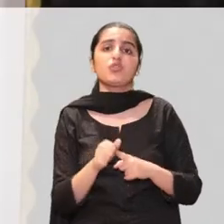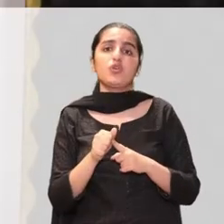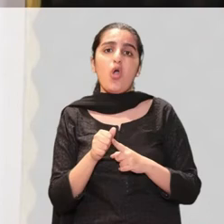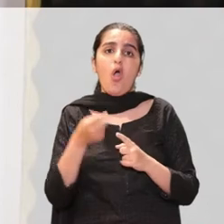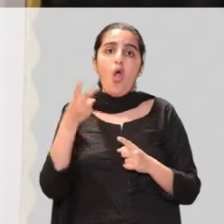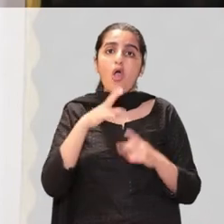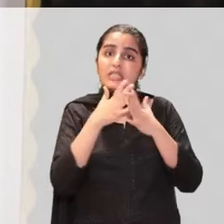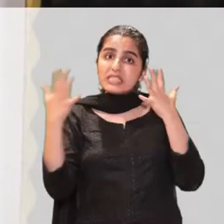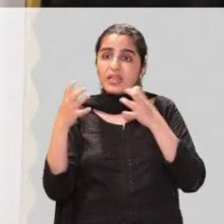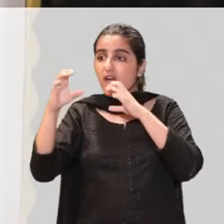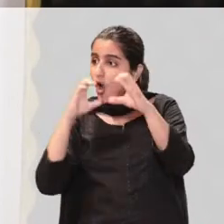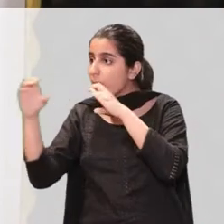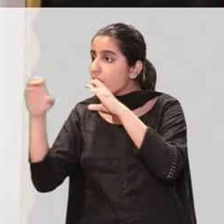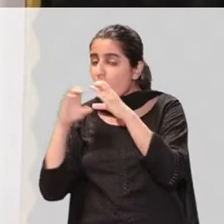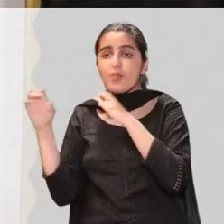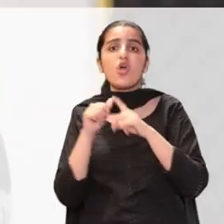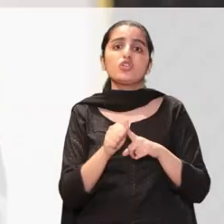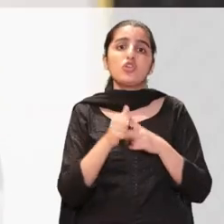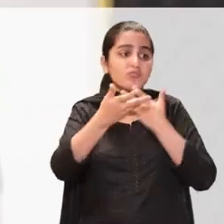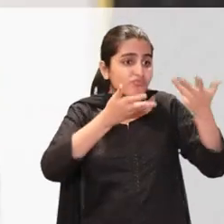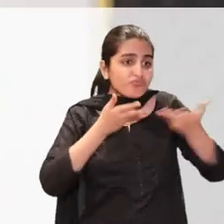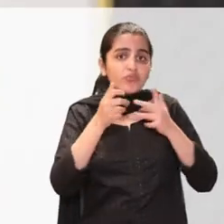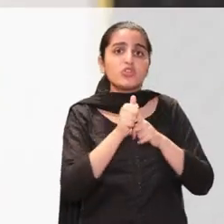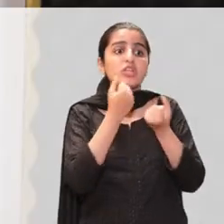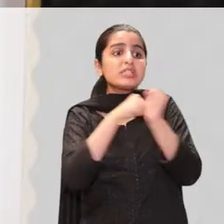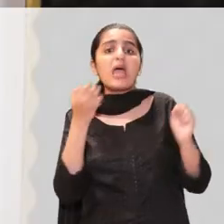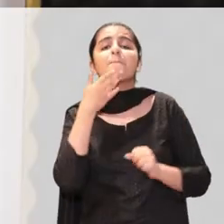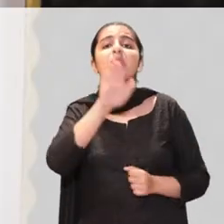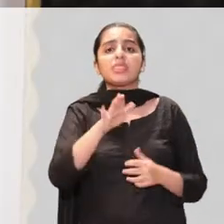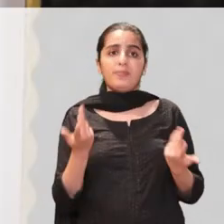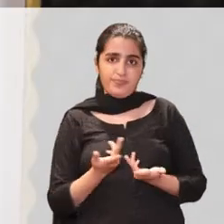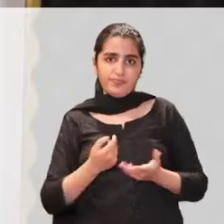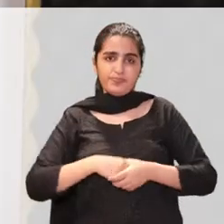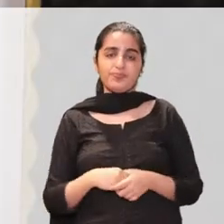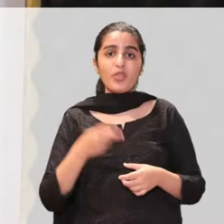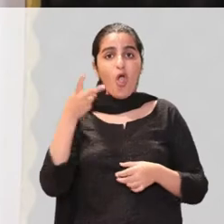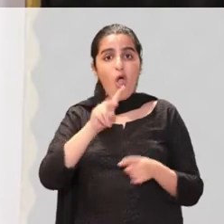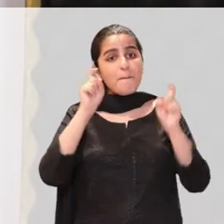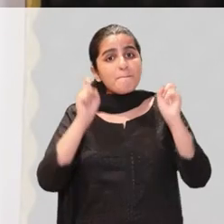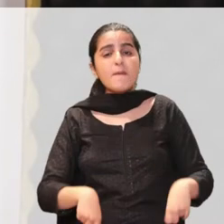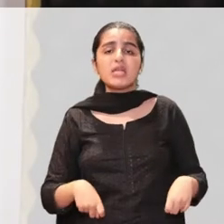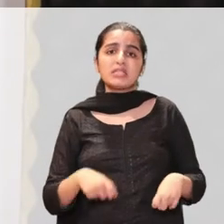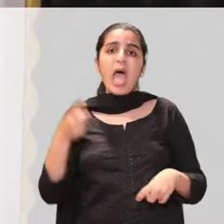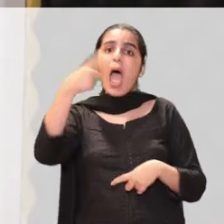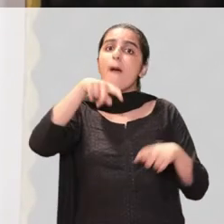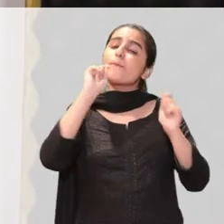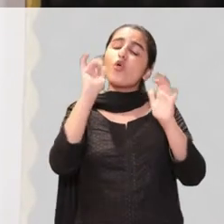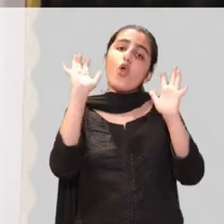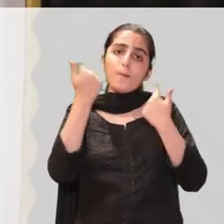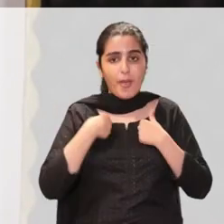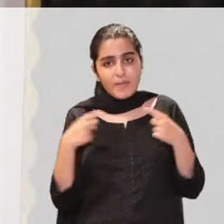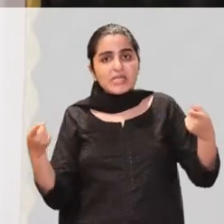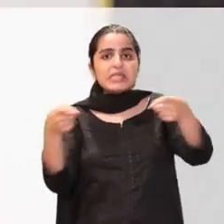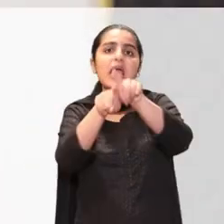डेफिनेटली आपके कोई भी शैटर होंगे हम आपके साथ हैं इनकी सोमवार है बिल्कुल सपोर्ट थे में एनी वेयर टेकन सो यह अपना नंबर रिचार्ज